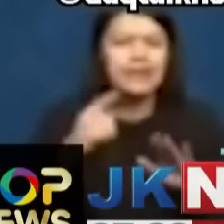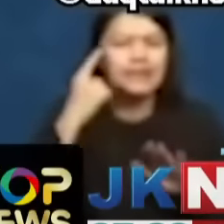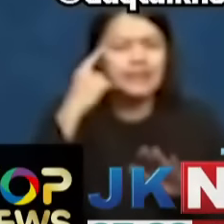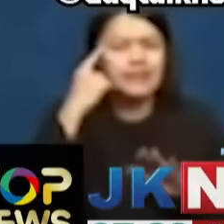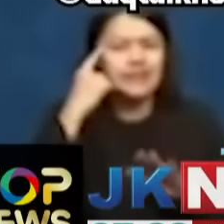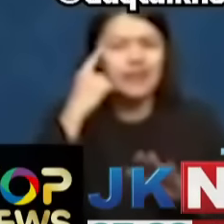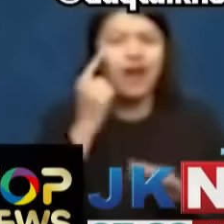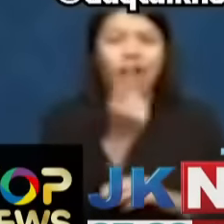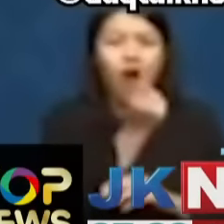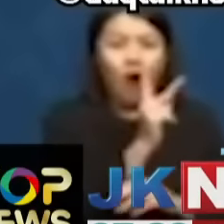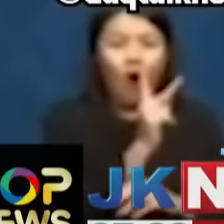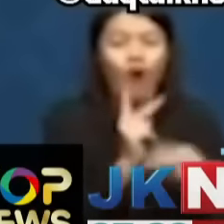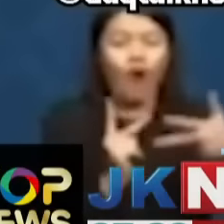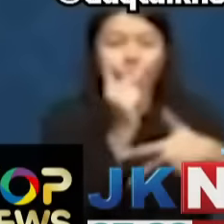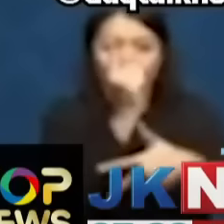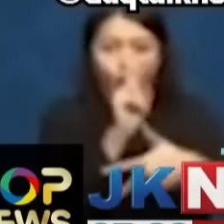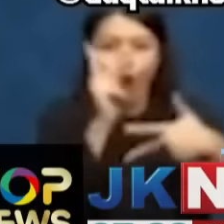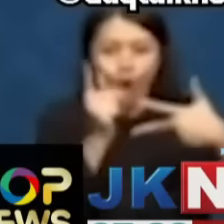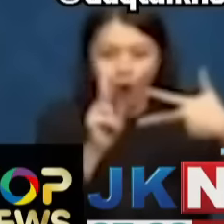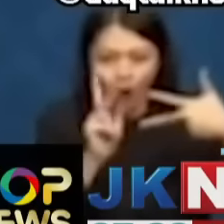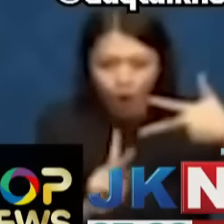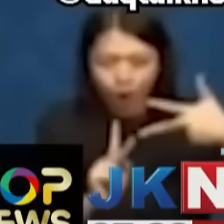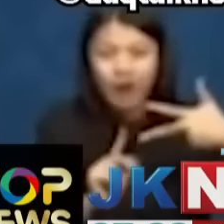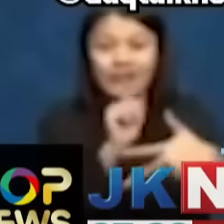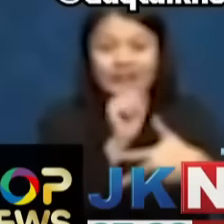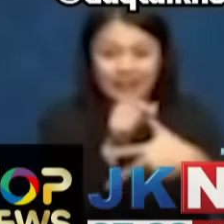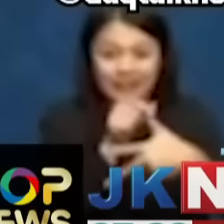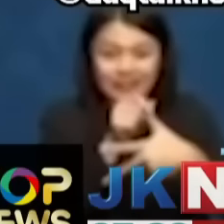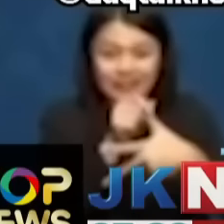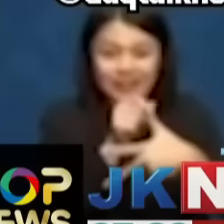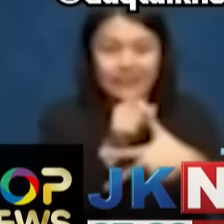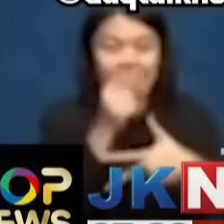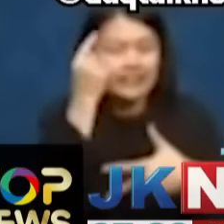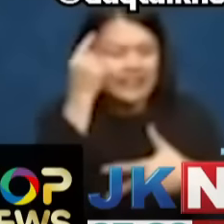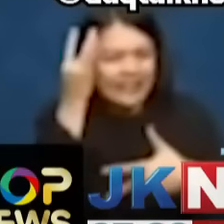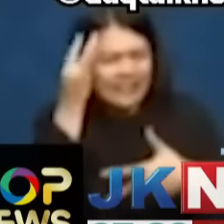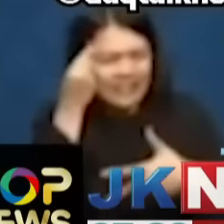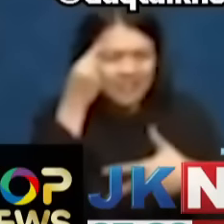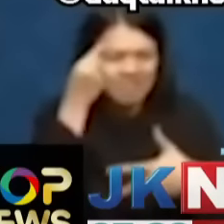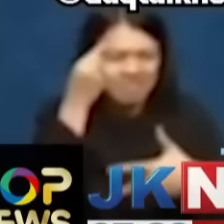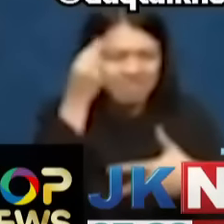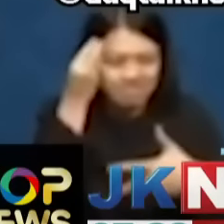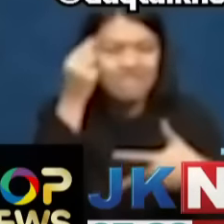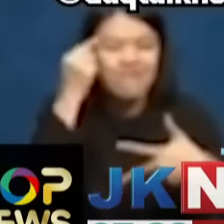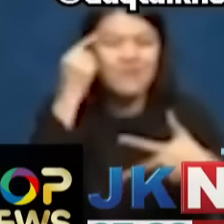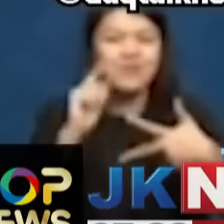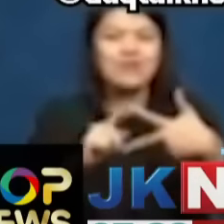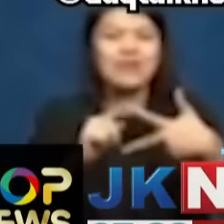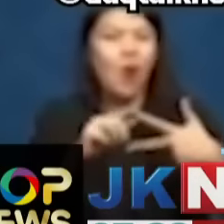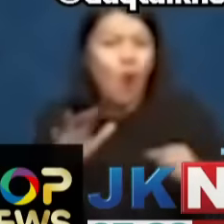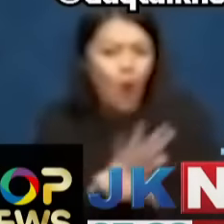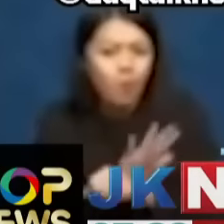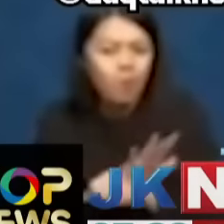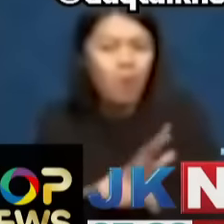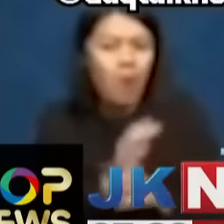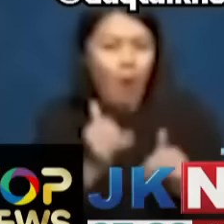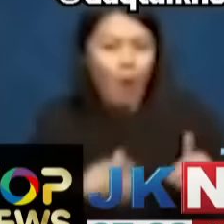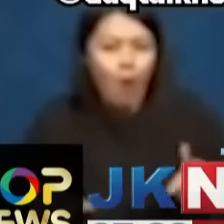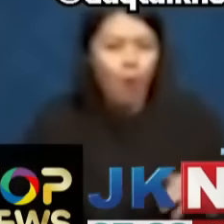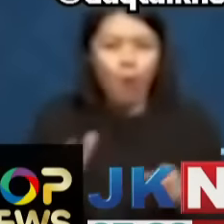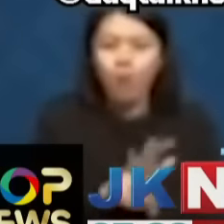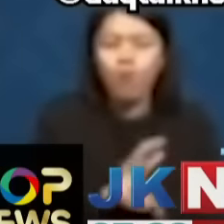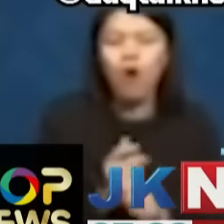คอ3คอควายก็คือ1คิดให้มันรอบด้าน2มันต้องครบก็คือครบทุกคนและมันต้